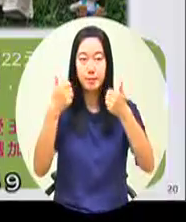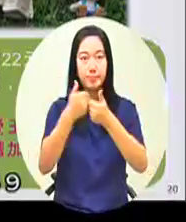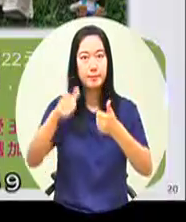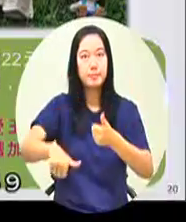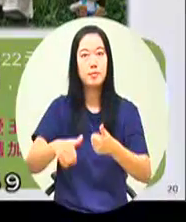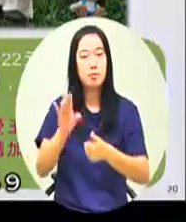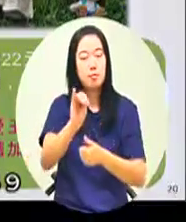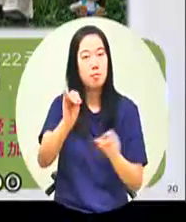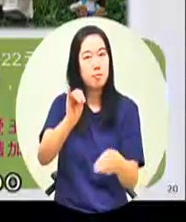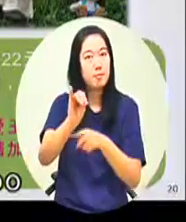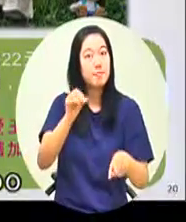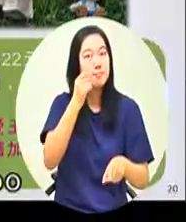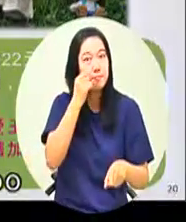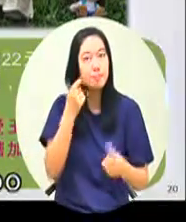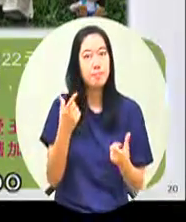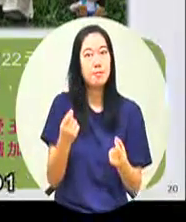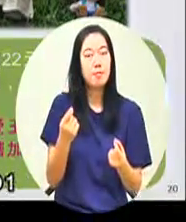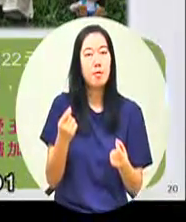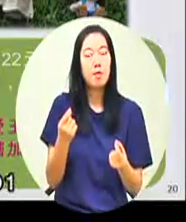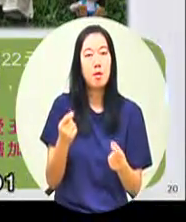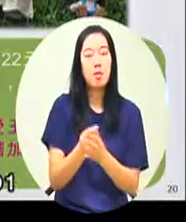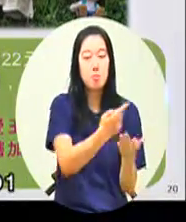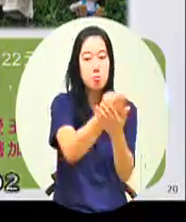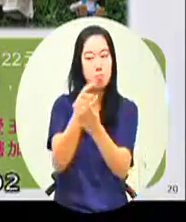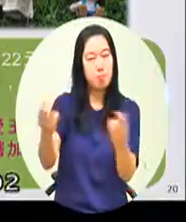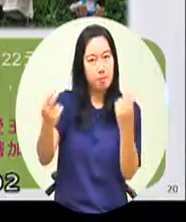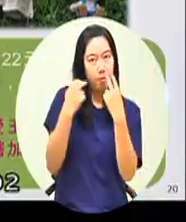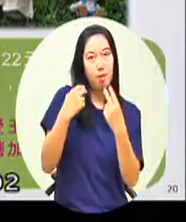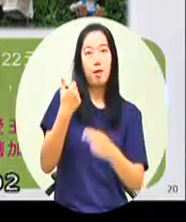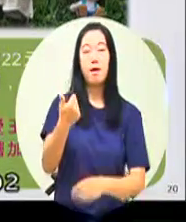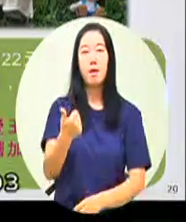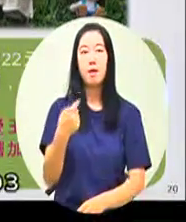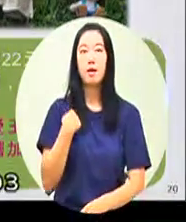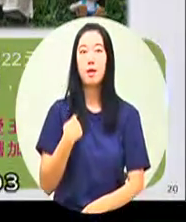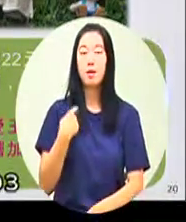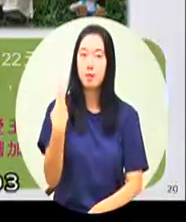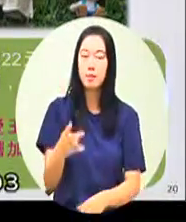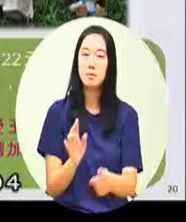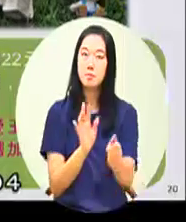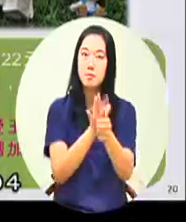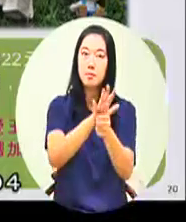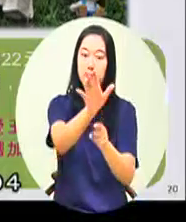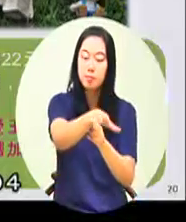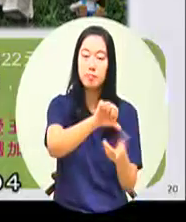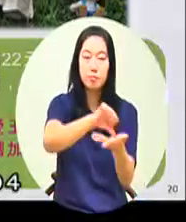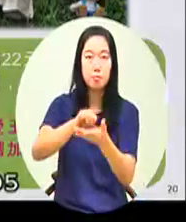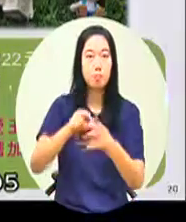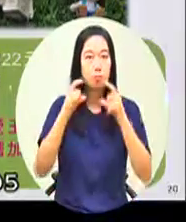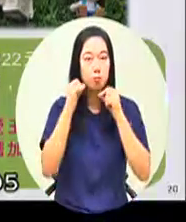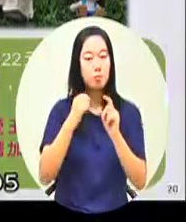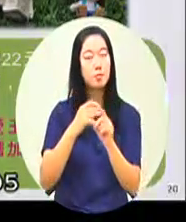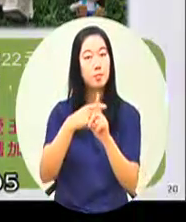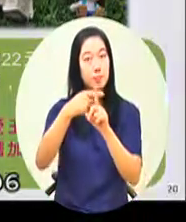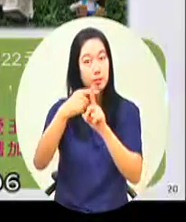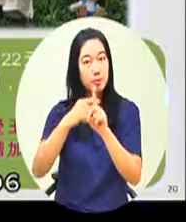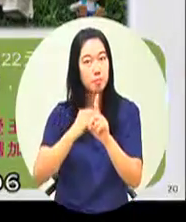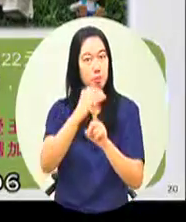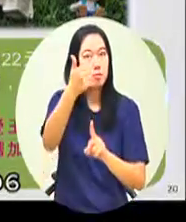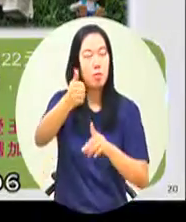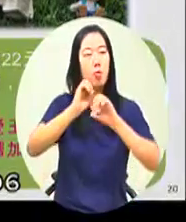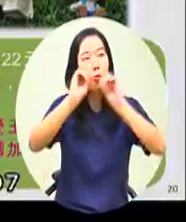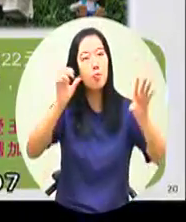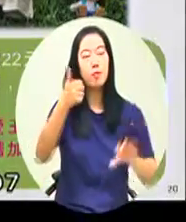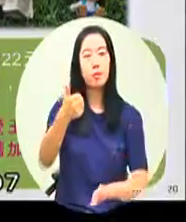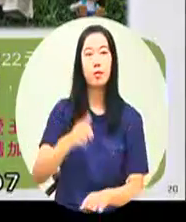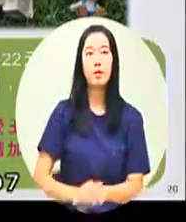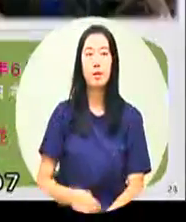人喜爱的活动，也获得一个相当大的好评，成功的拓展了我们农产品的行销。另外，在为了让本市优质